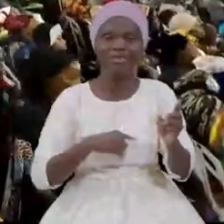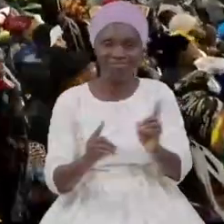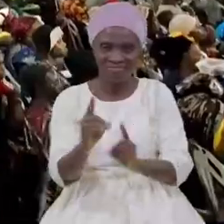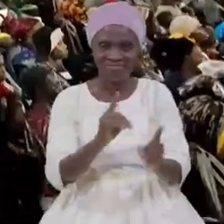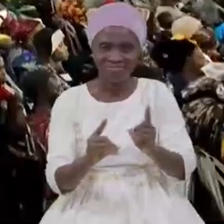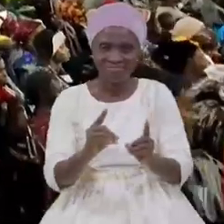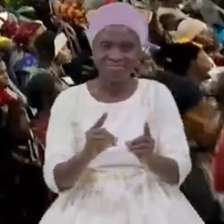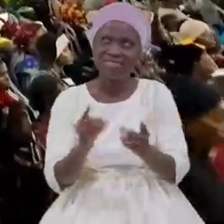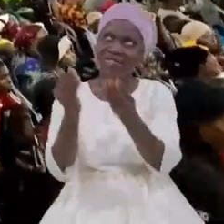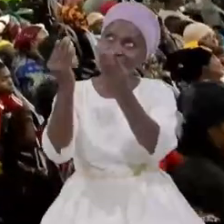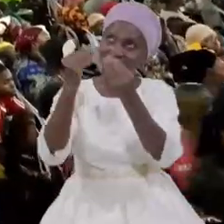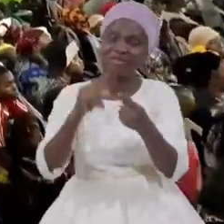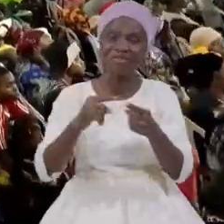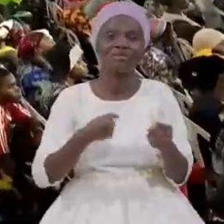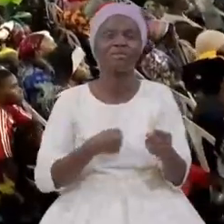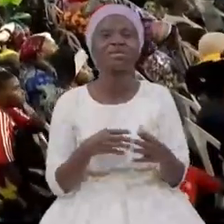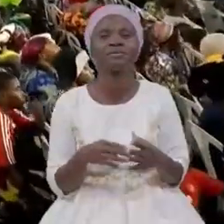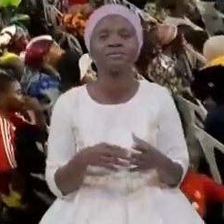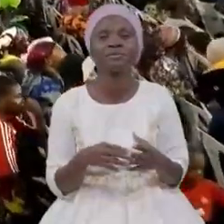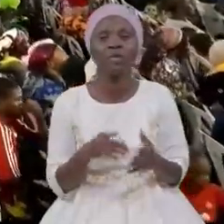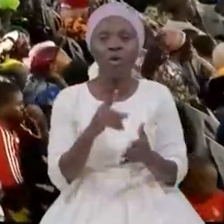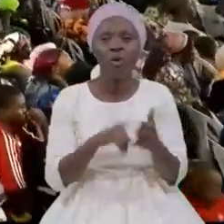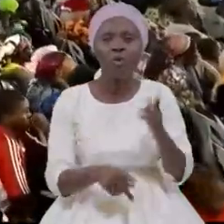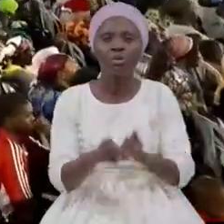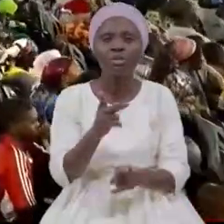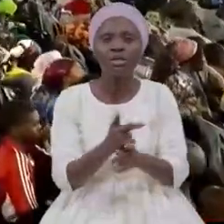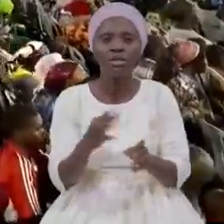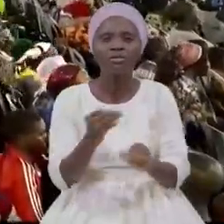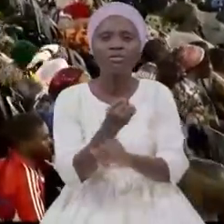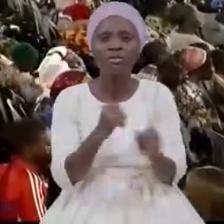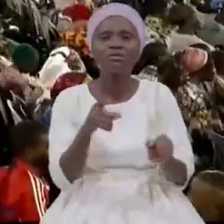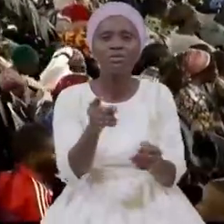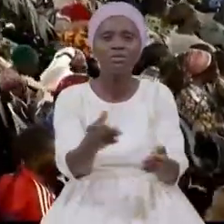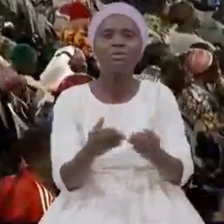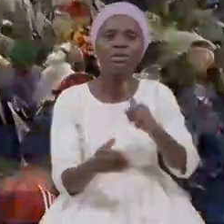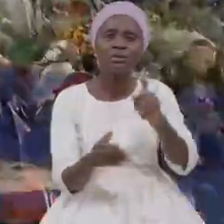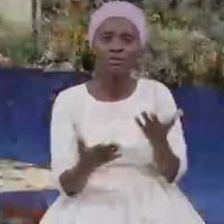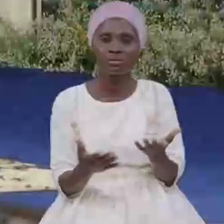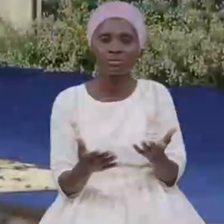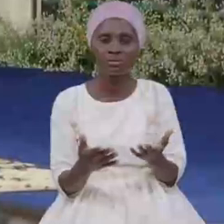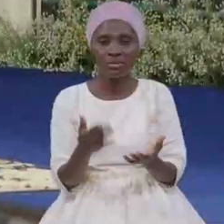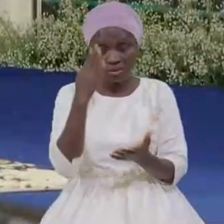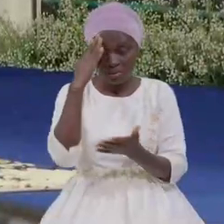Il me l'accorde. Quel type de salut veux-tu?